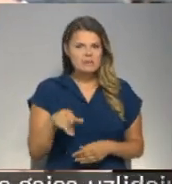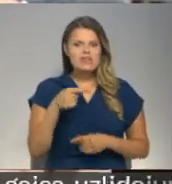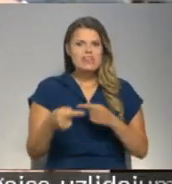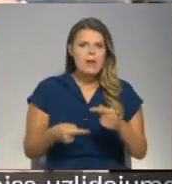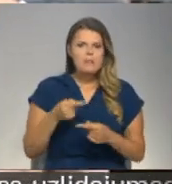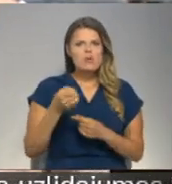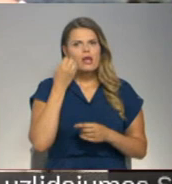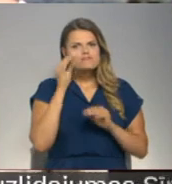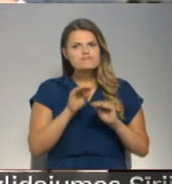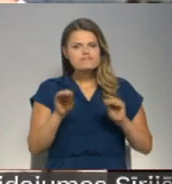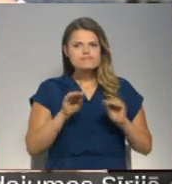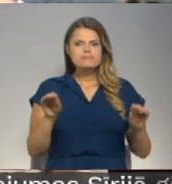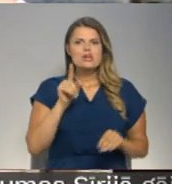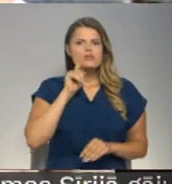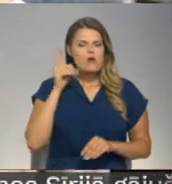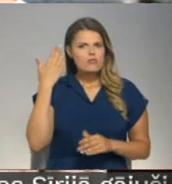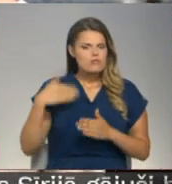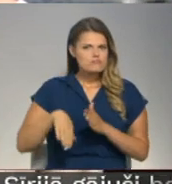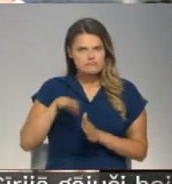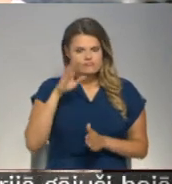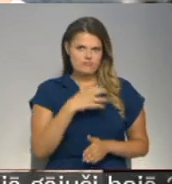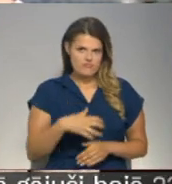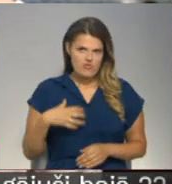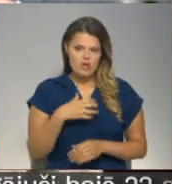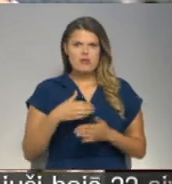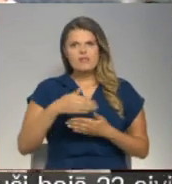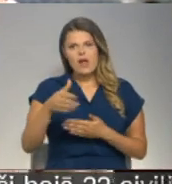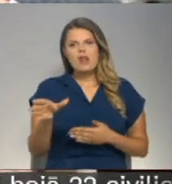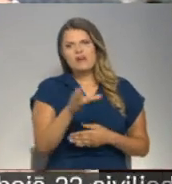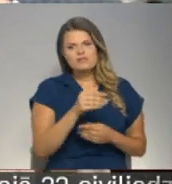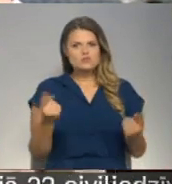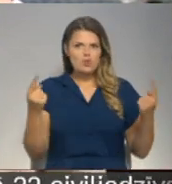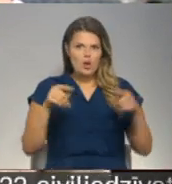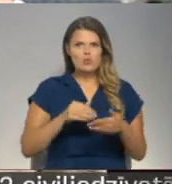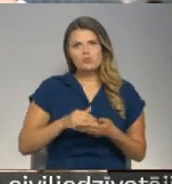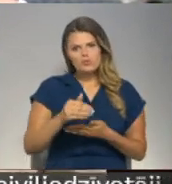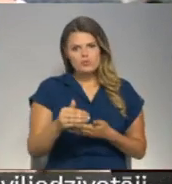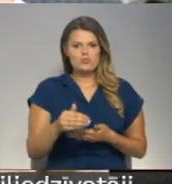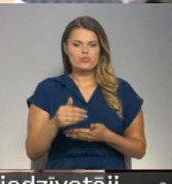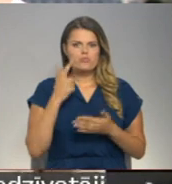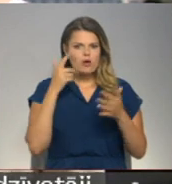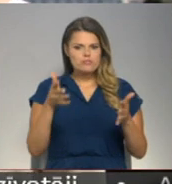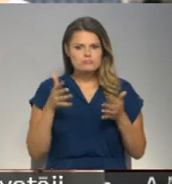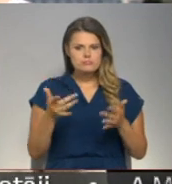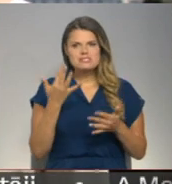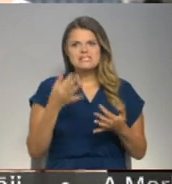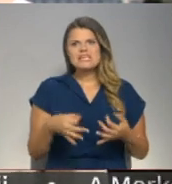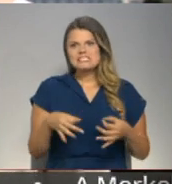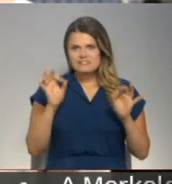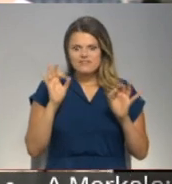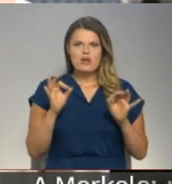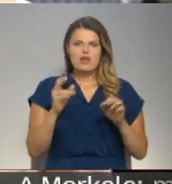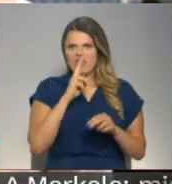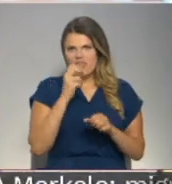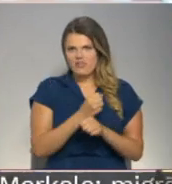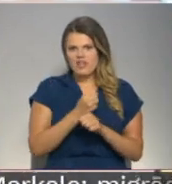nepārtraukta izglītošana no jaunības, tā teikt, un tālāk visu laiku turpinot uzsvērt to, cik tas ir svarīgi, nedarīt